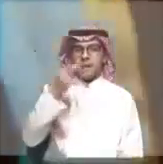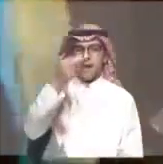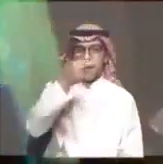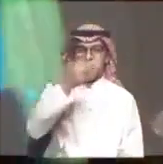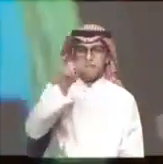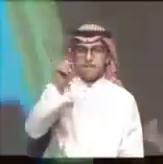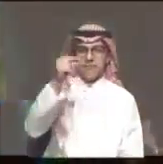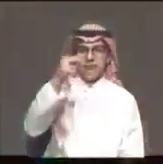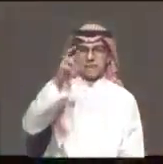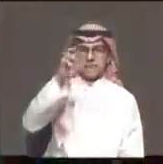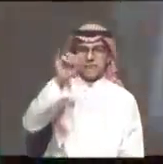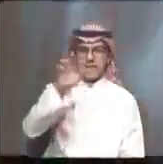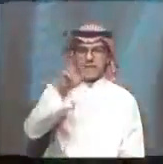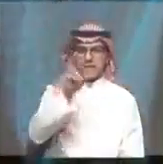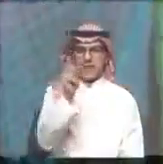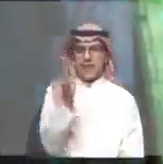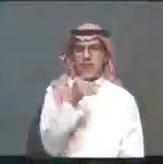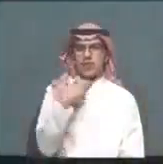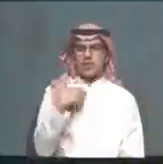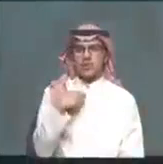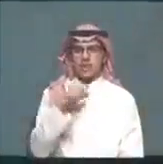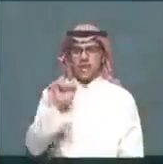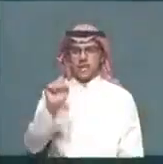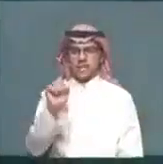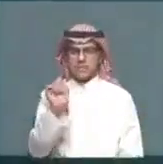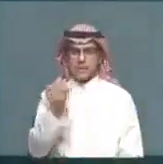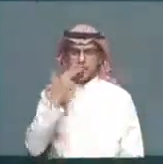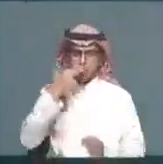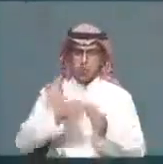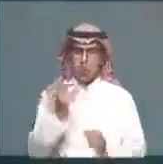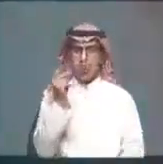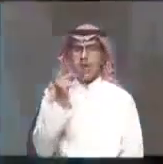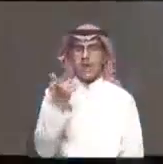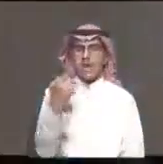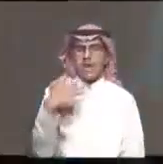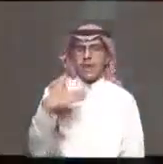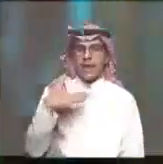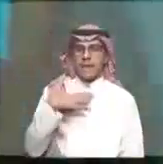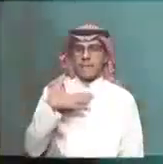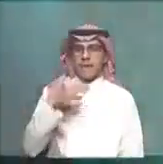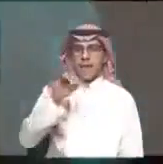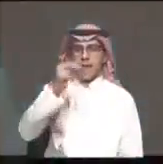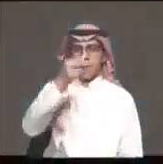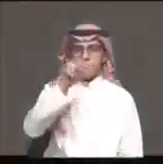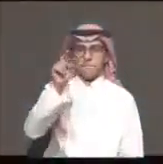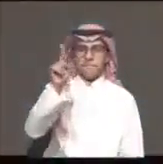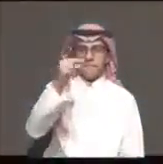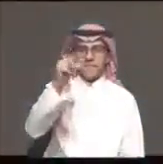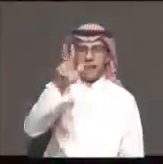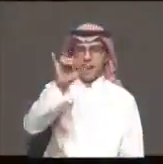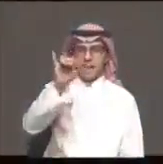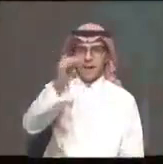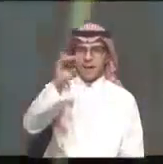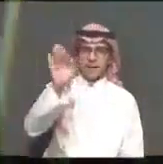عبد العزيز بن سلمان بن عبد العزيز وزير الدولة لشؤون الطاقة وصاحب السمو الأمير عبد المحسن بن عبد الله بن عبد